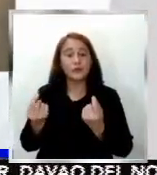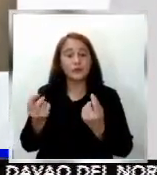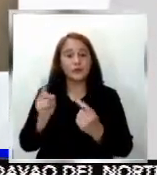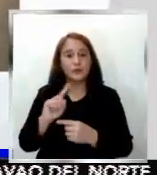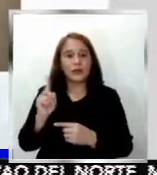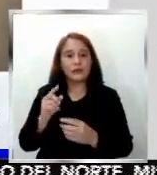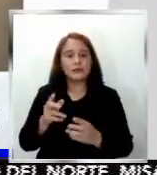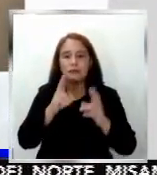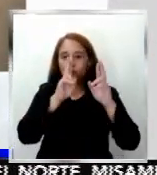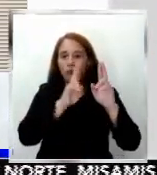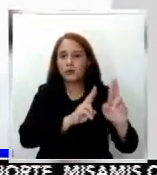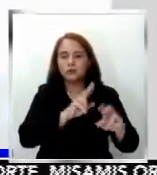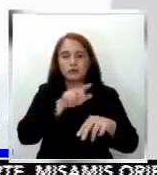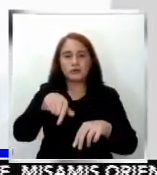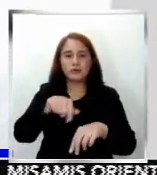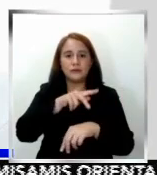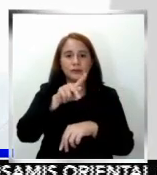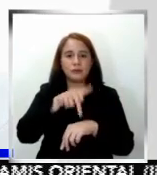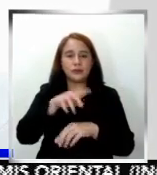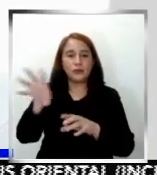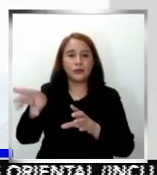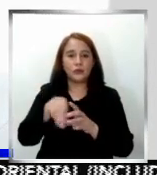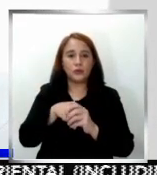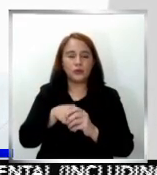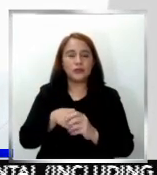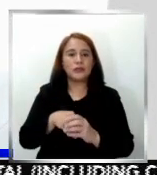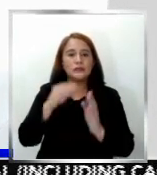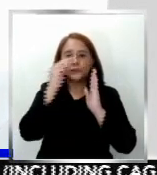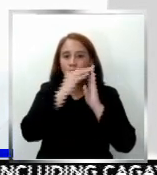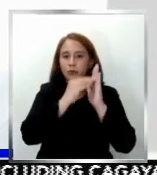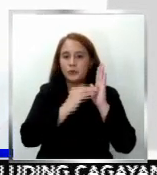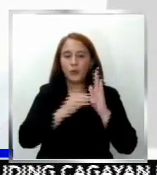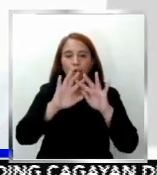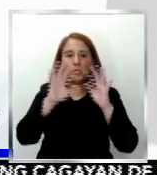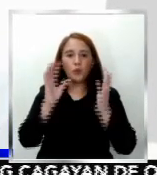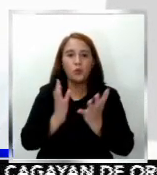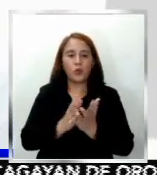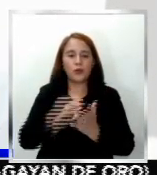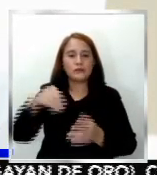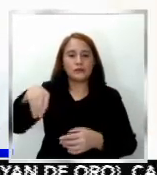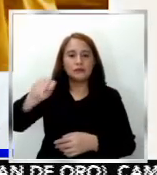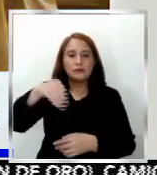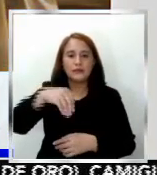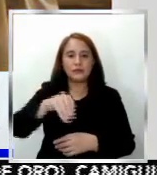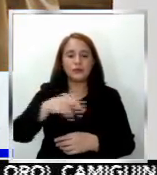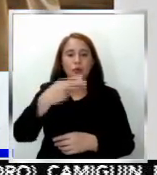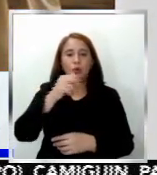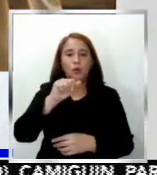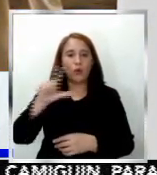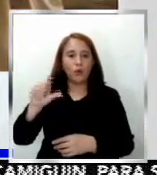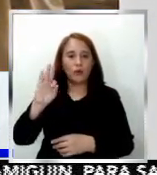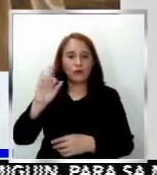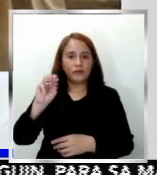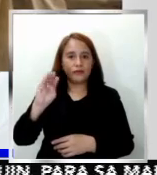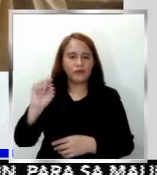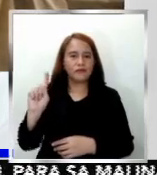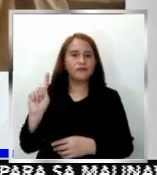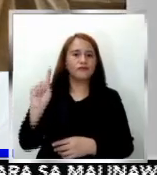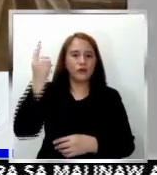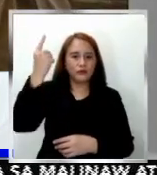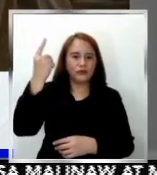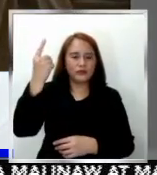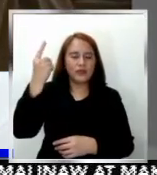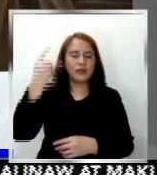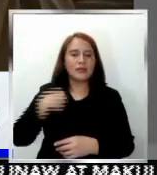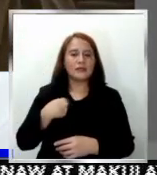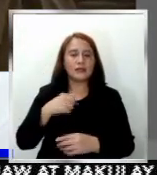karangalan sa bayan nang mapasama siya sa listahan ng World Chess Hall of Fame. Kauna-unahan yan para sa mga Asian